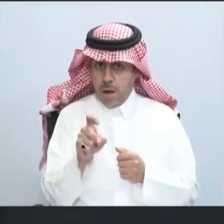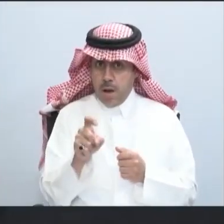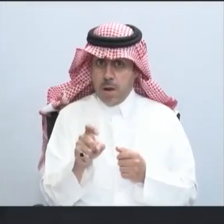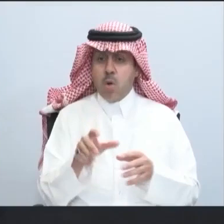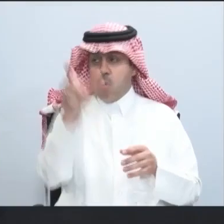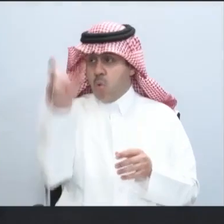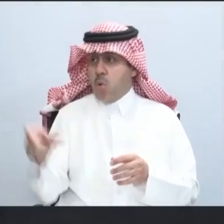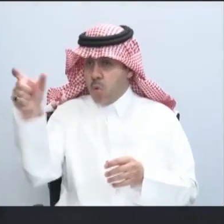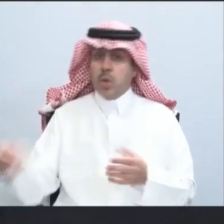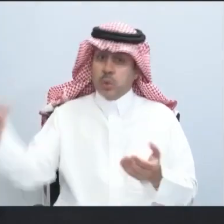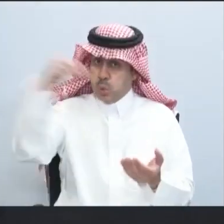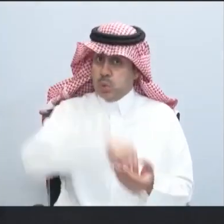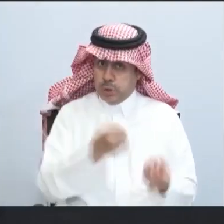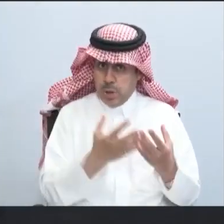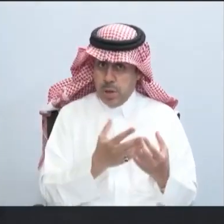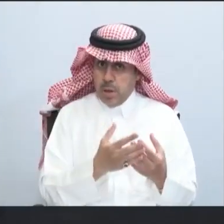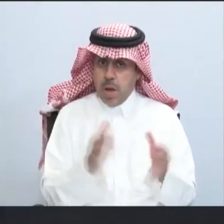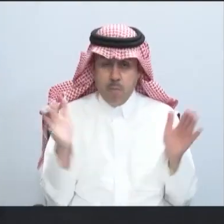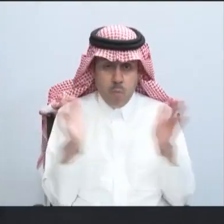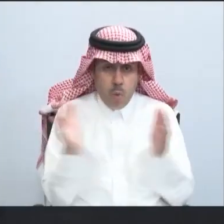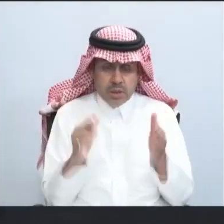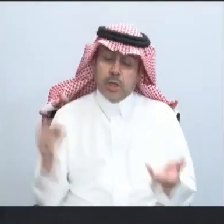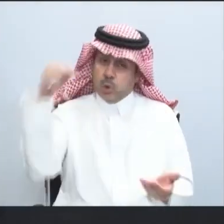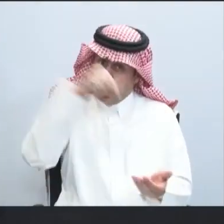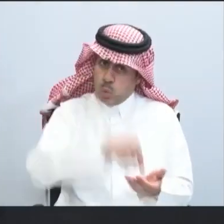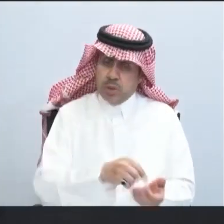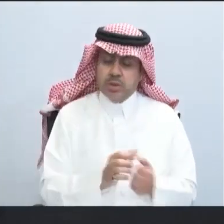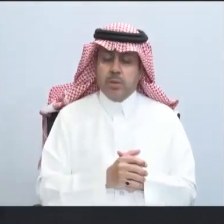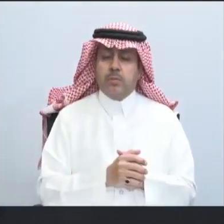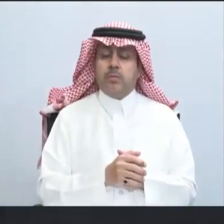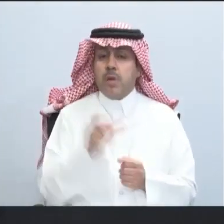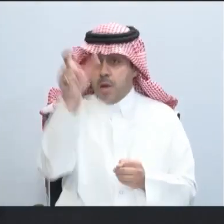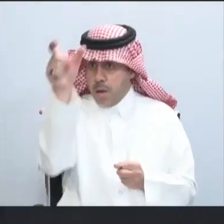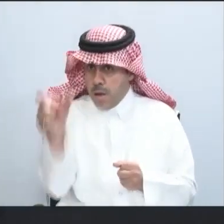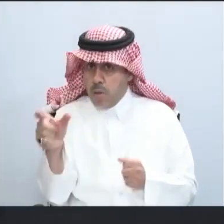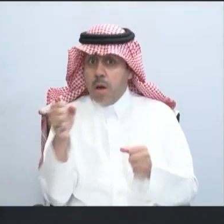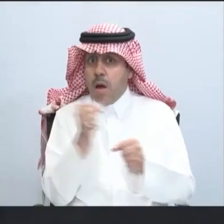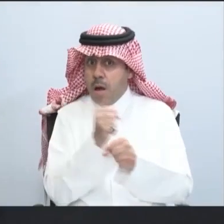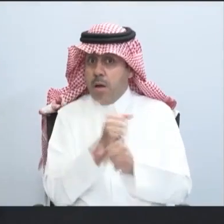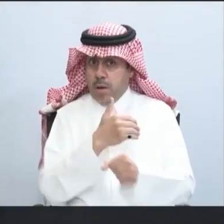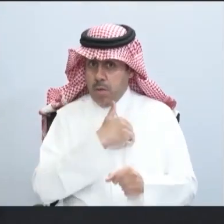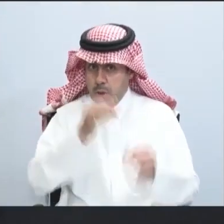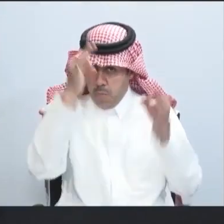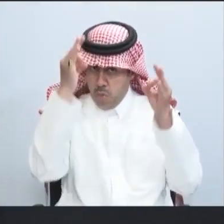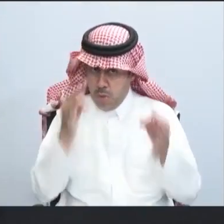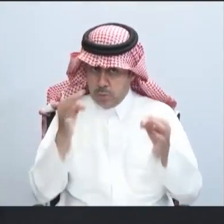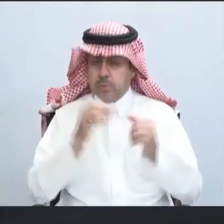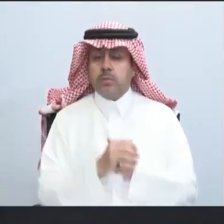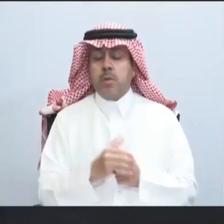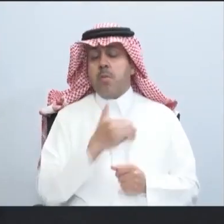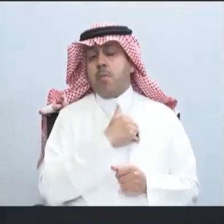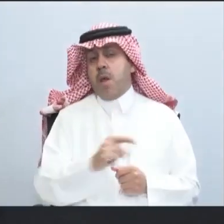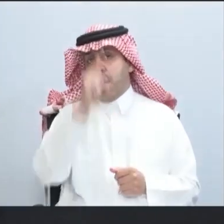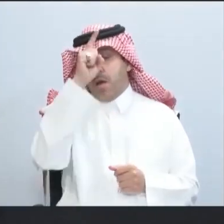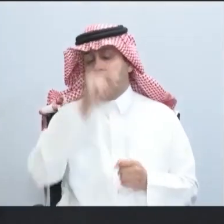الجنه او لاناس مخصصين فقط لمن حقق من الايمان بالمن احسنتم الايمان بالله وبرسوله